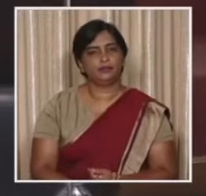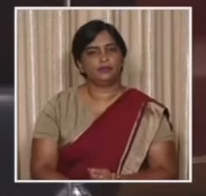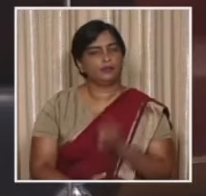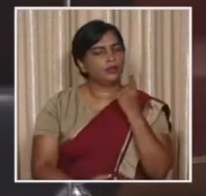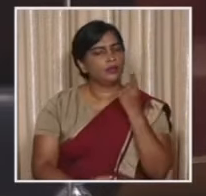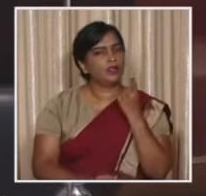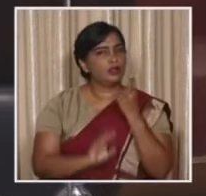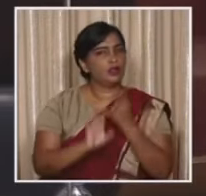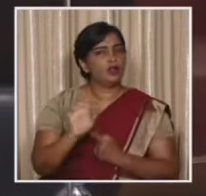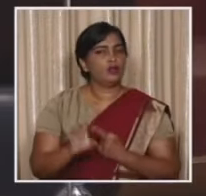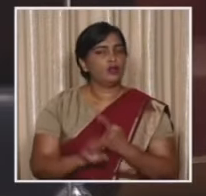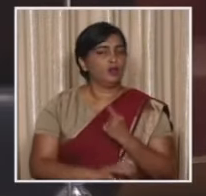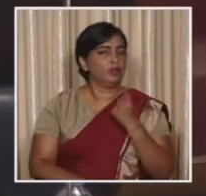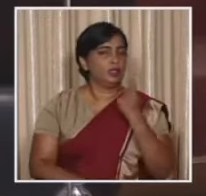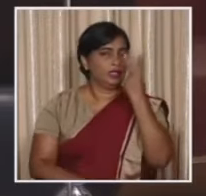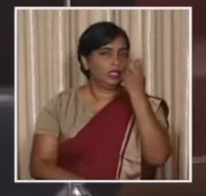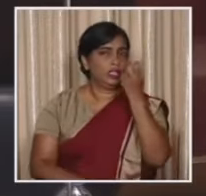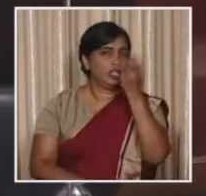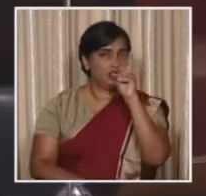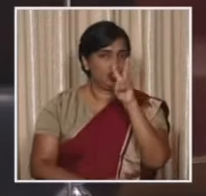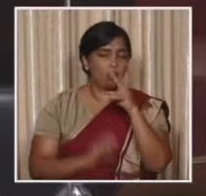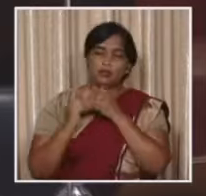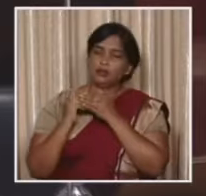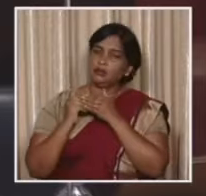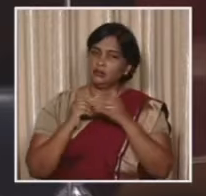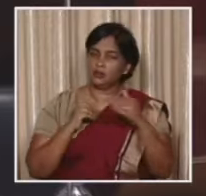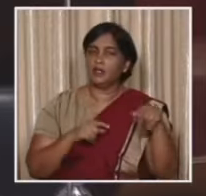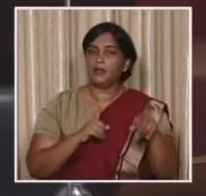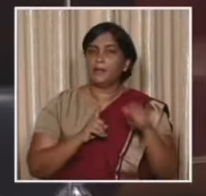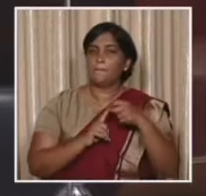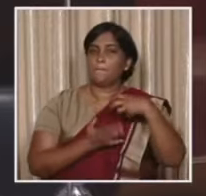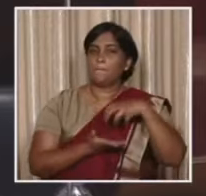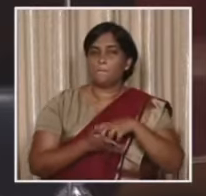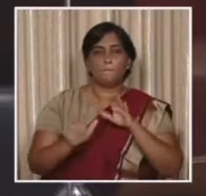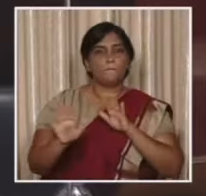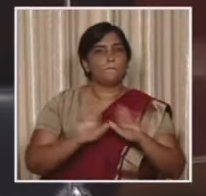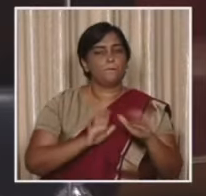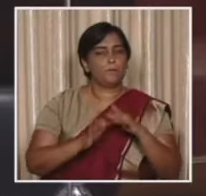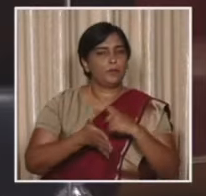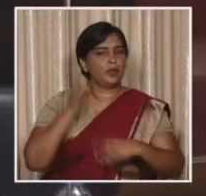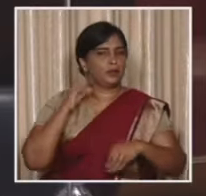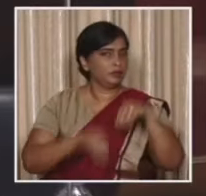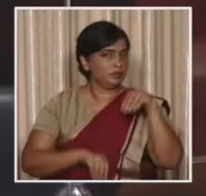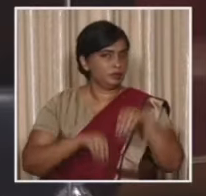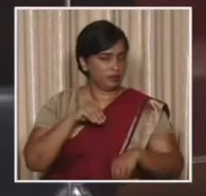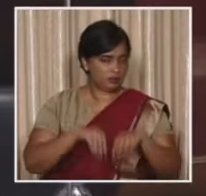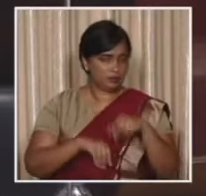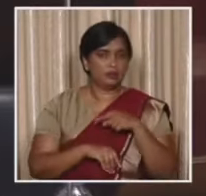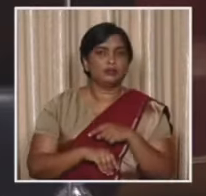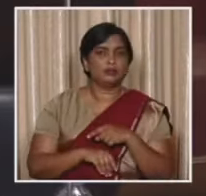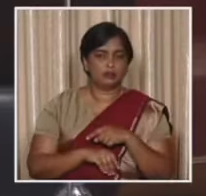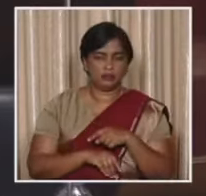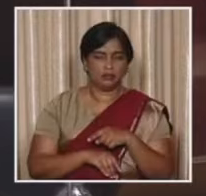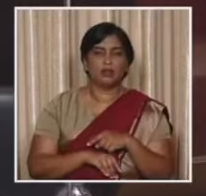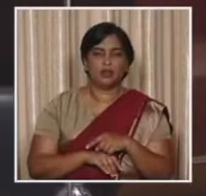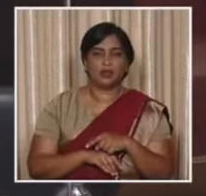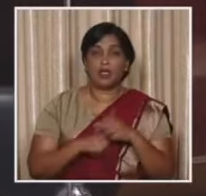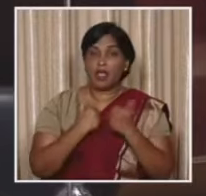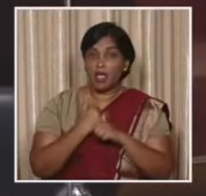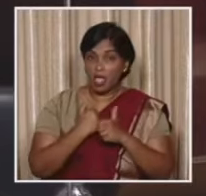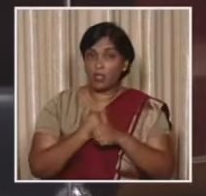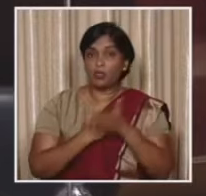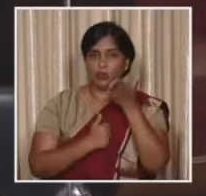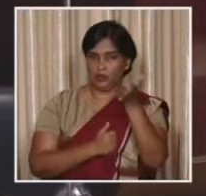අවුරුදු 2012 ඉඳලා මේ පළාත් පාලන බැතිවරණ ක්‍රමය හදපු